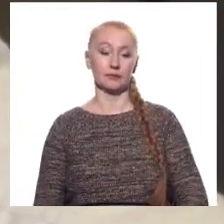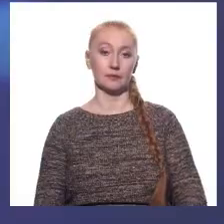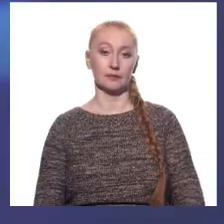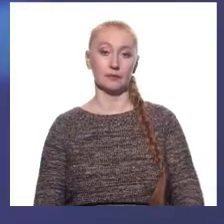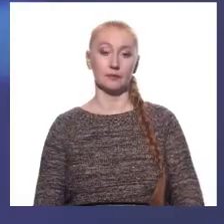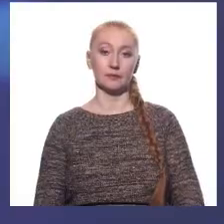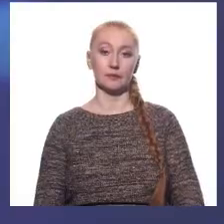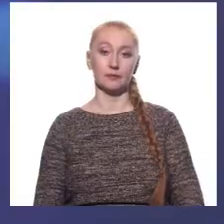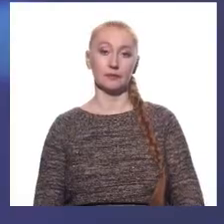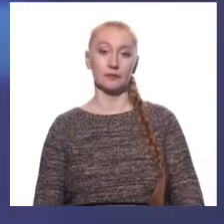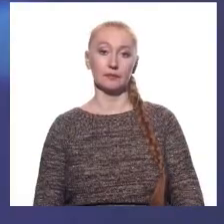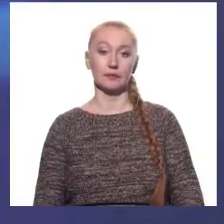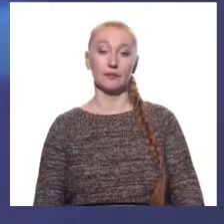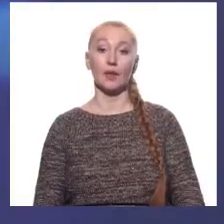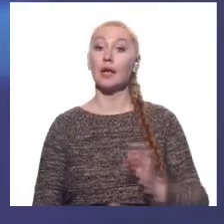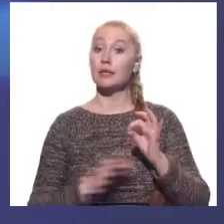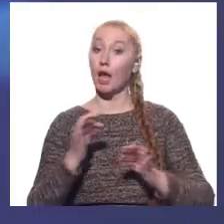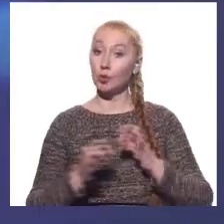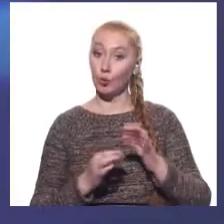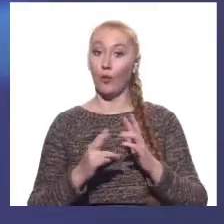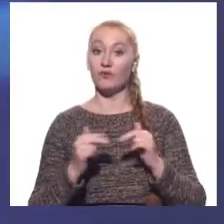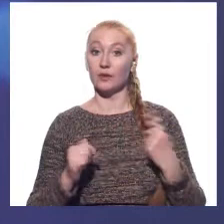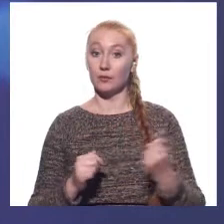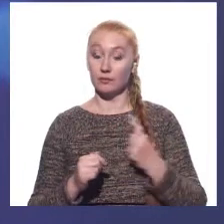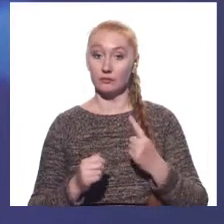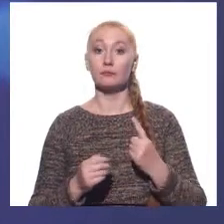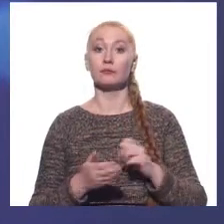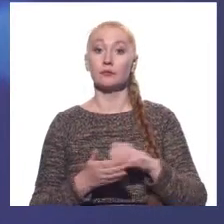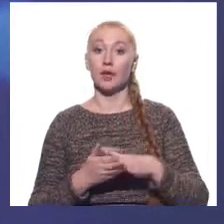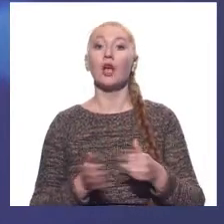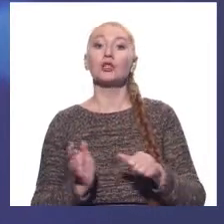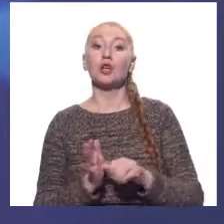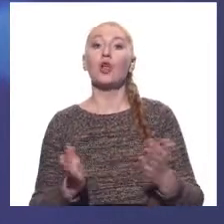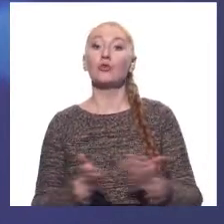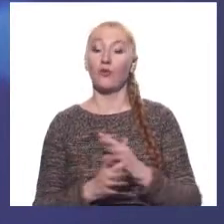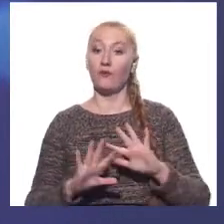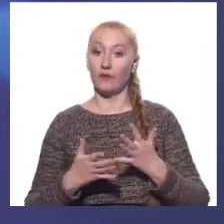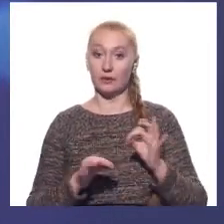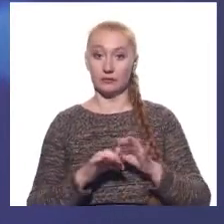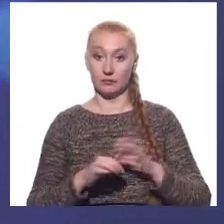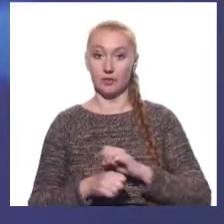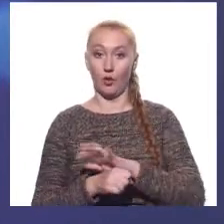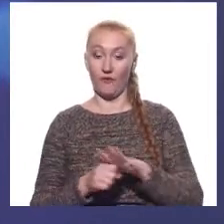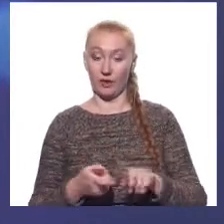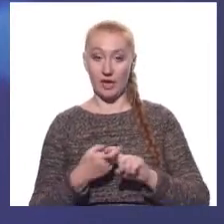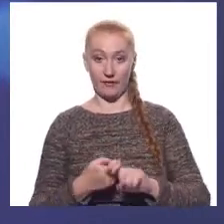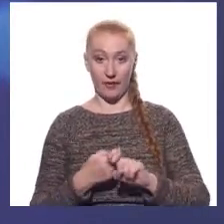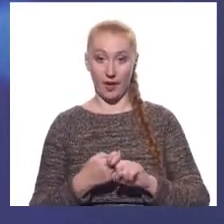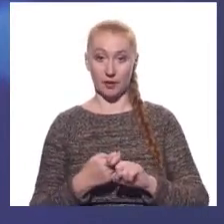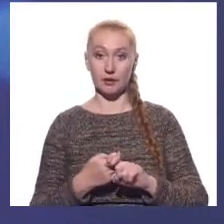можливостей. За добу на Дніпропетровщині діагностували 6 нових випадків коронавірусної